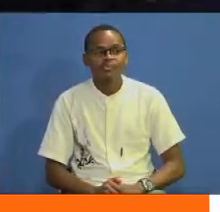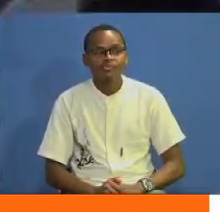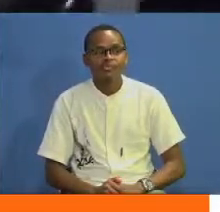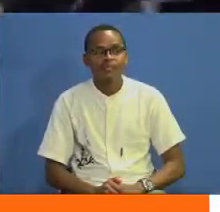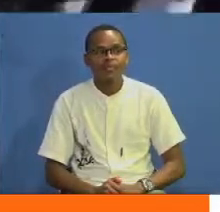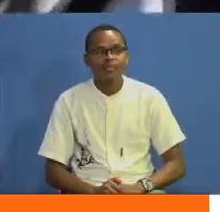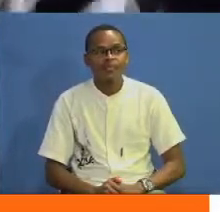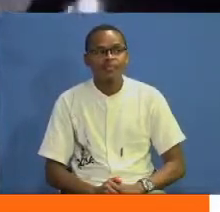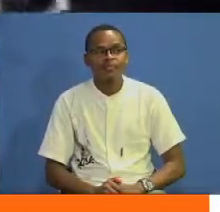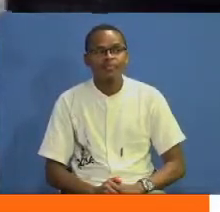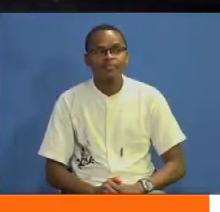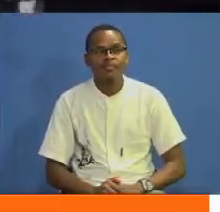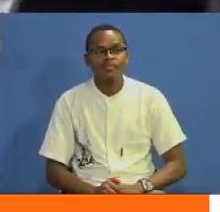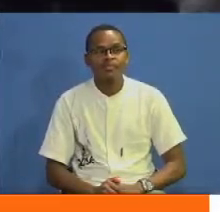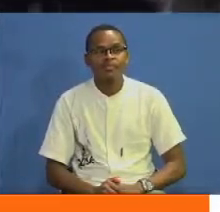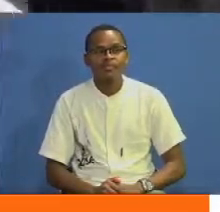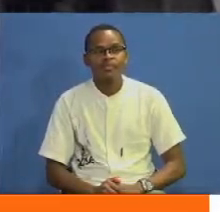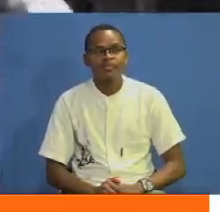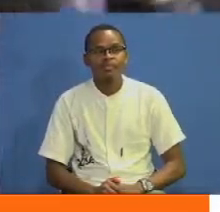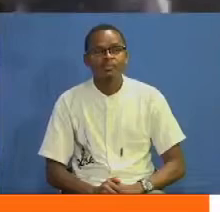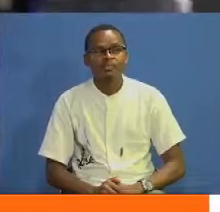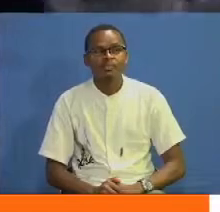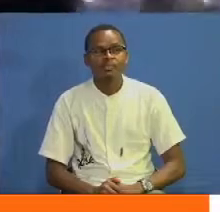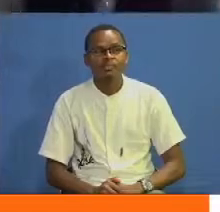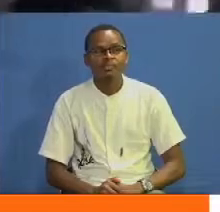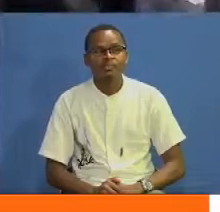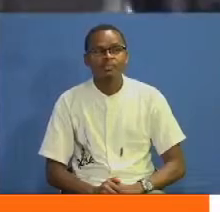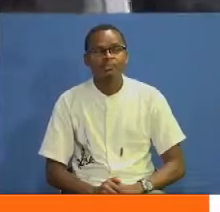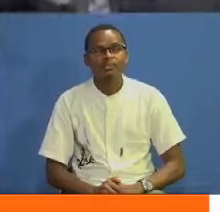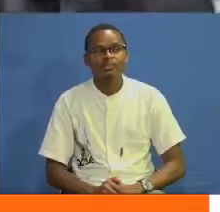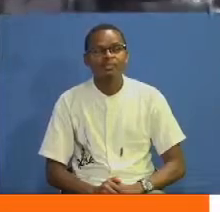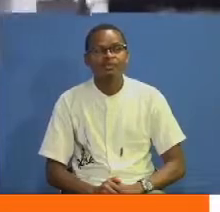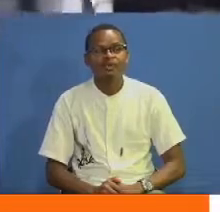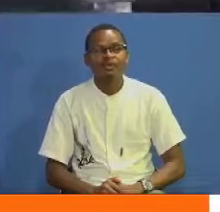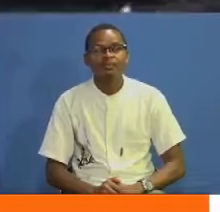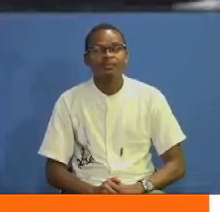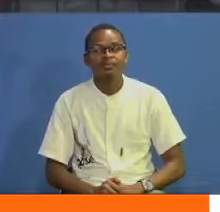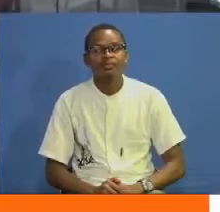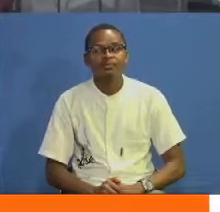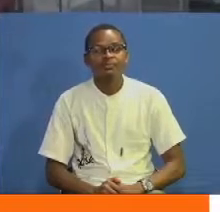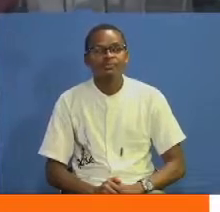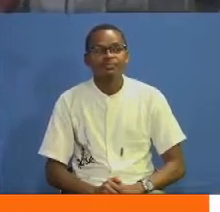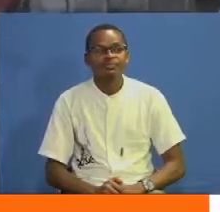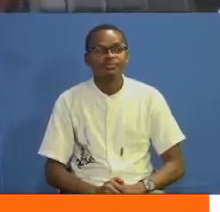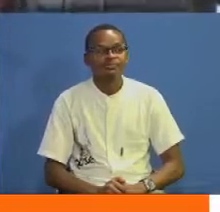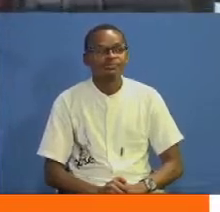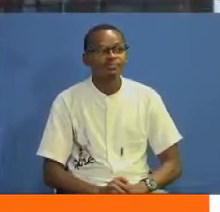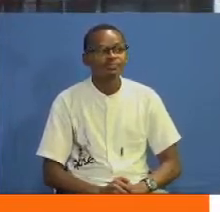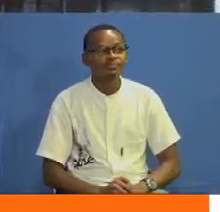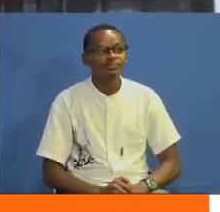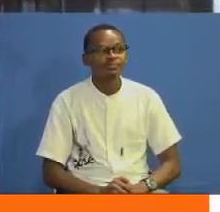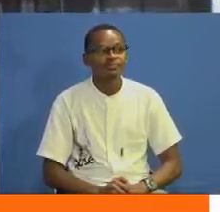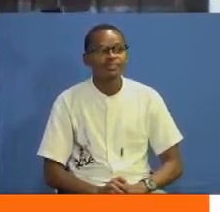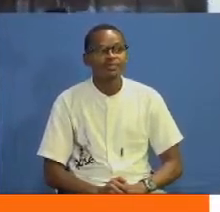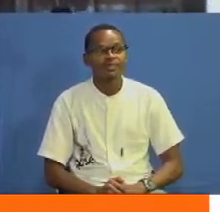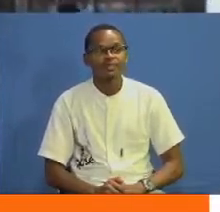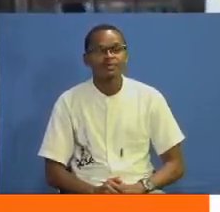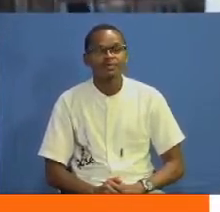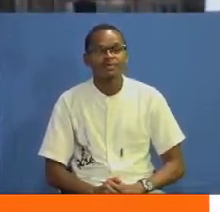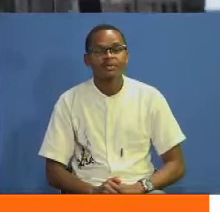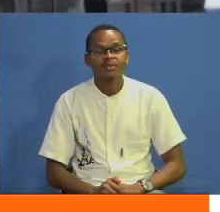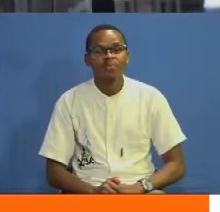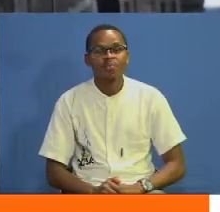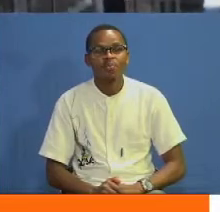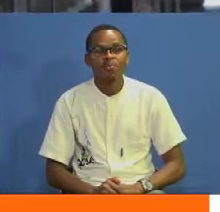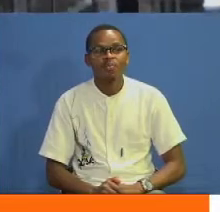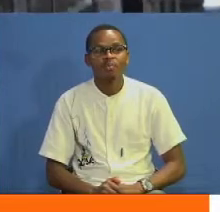Amesema hayo alipowasili katika kitovu cha machafuko hayo ambayo yalisababisha maafa na uharibifu mkubwa wa mali tangu rais